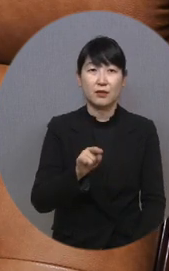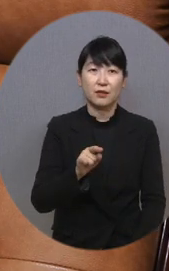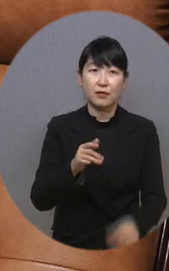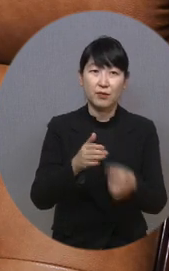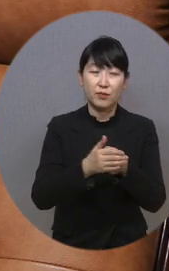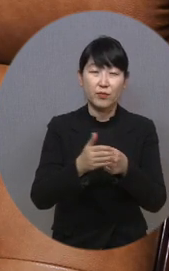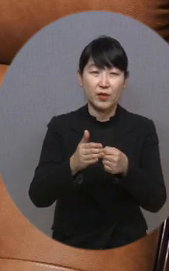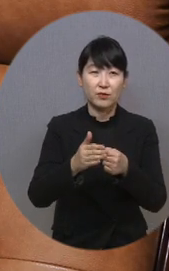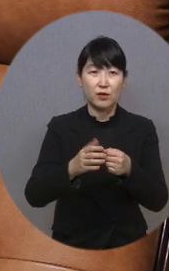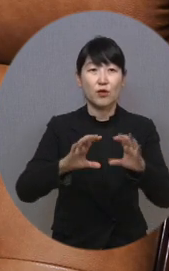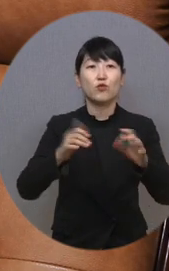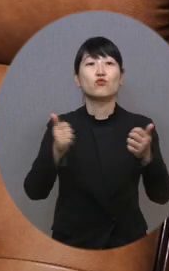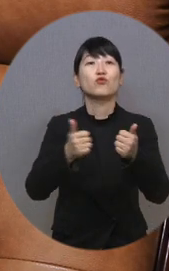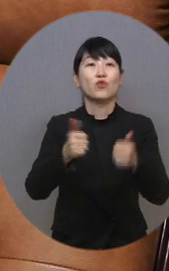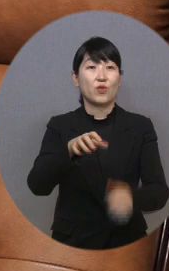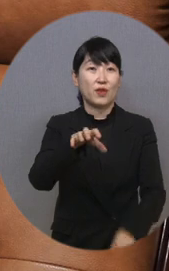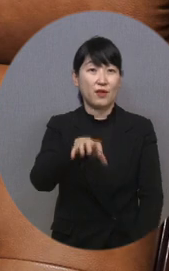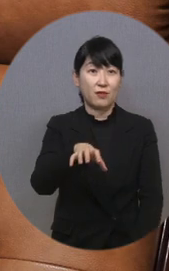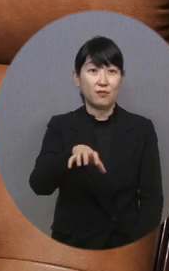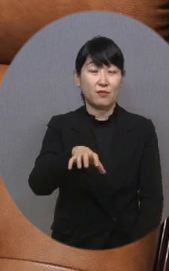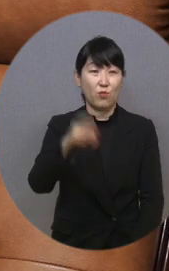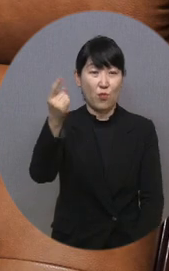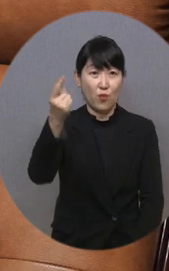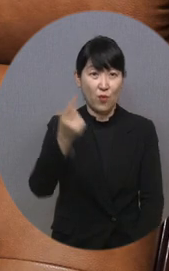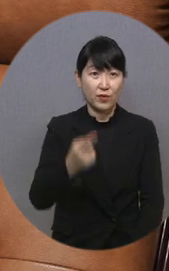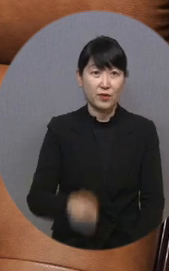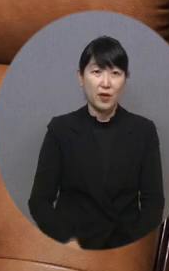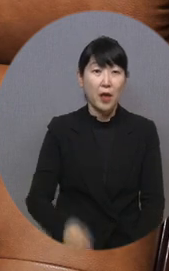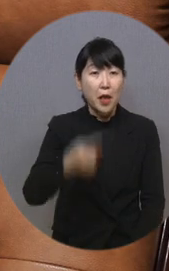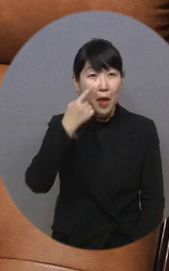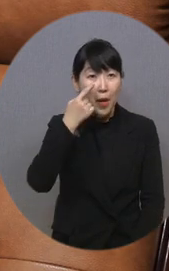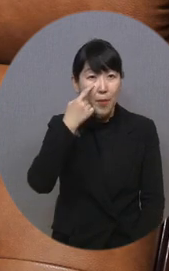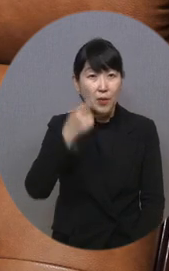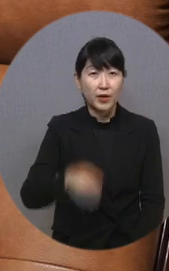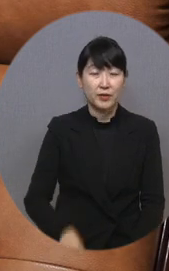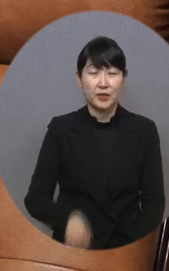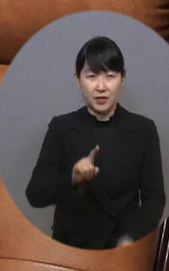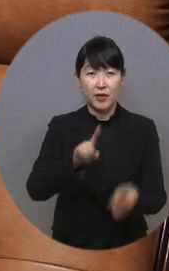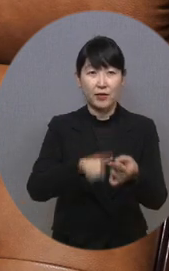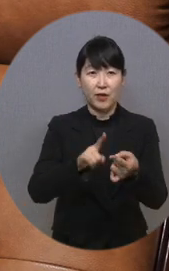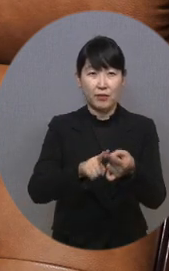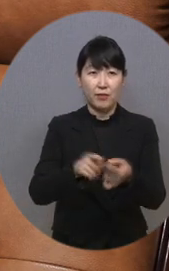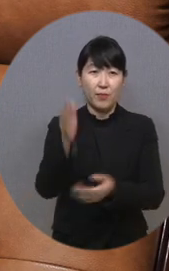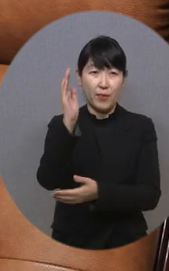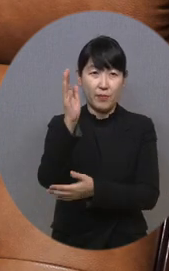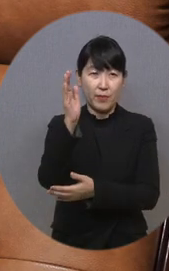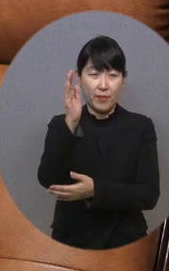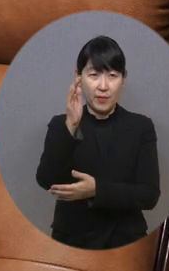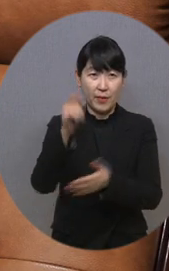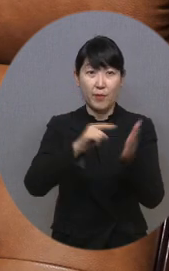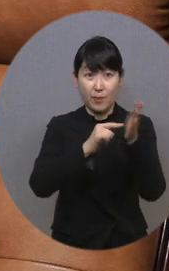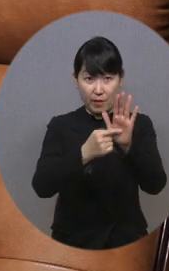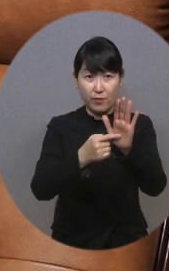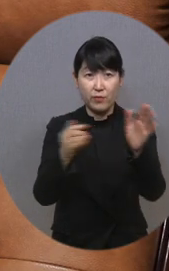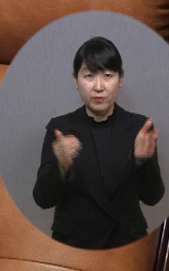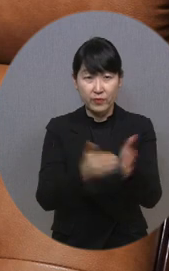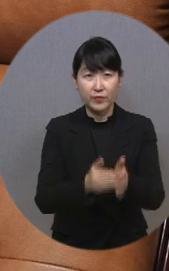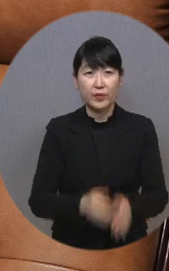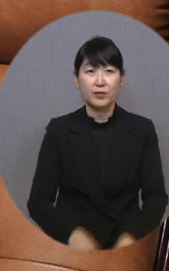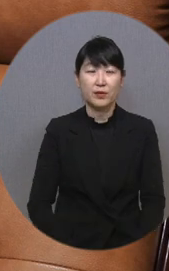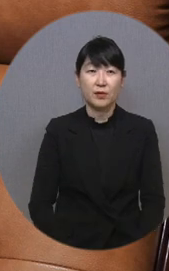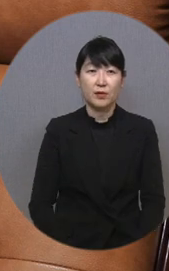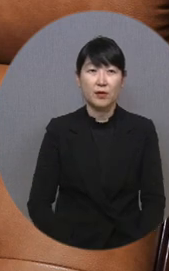보니까 국회에서 그러면 와서 한번 그걸 해달라 해서 브리핑을 했었습니다. 하다 보니까 이제 거기서